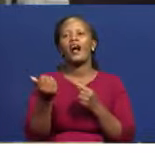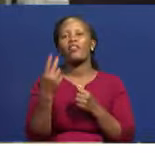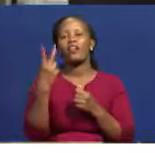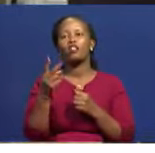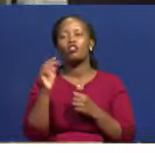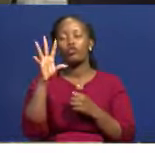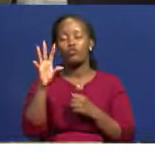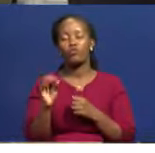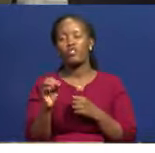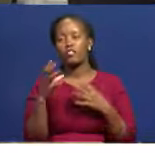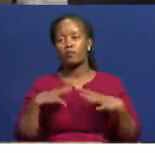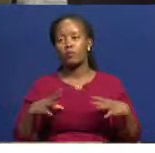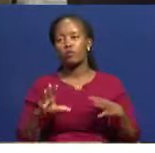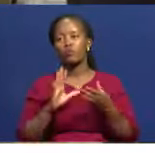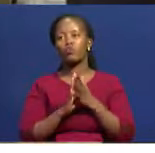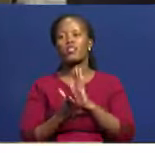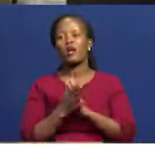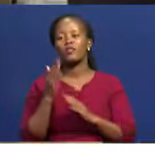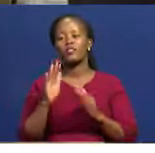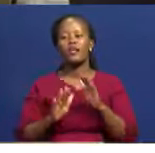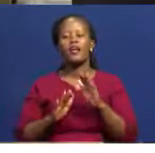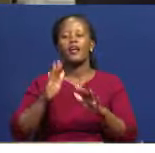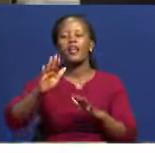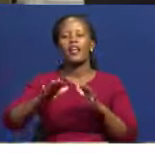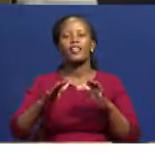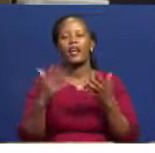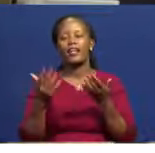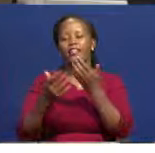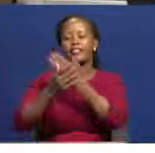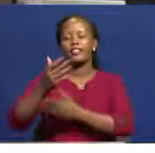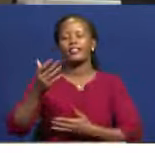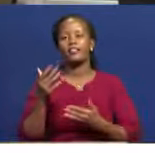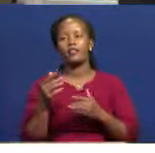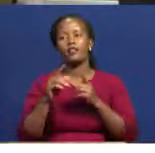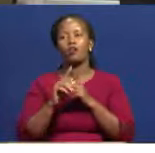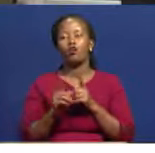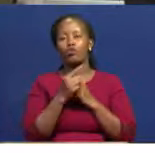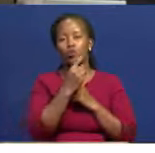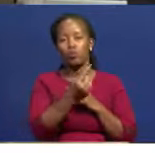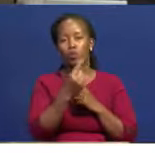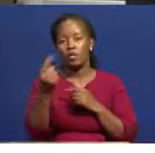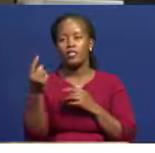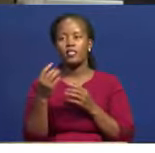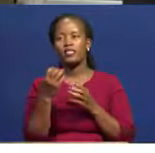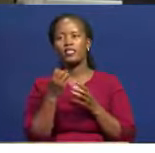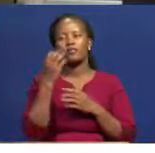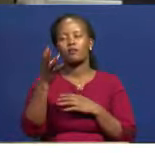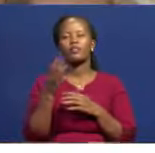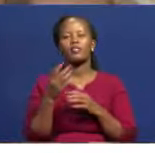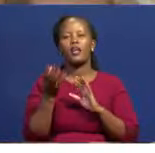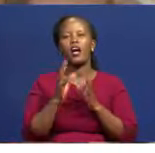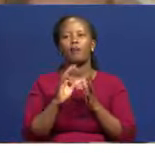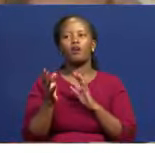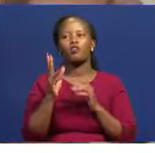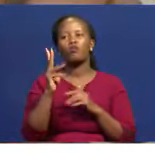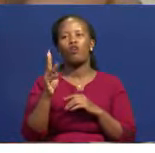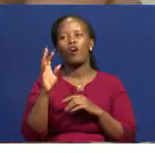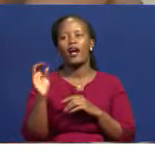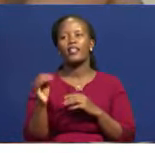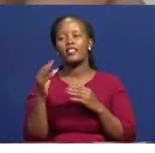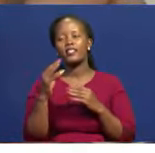this project alone cost about 5 million shillings plus each limb cost about $400. Alisema